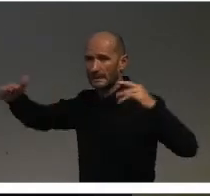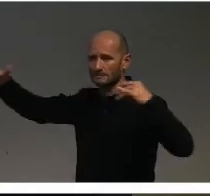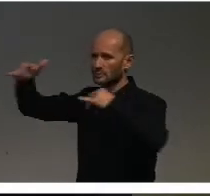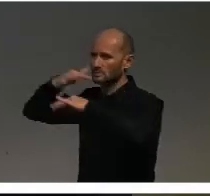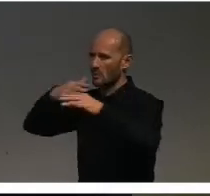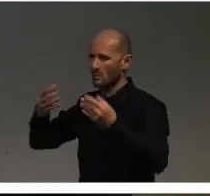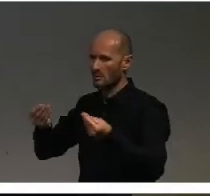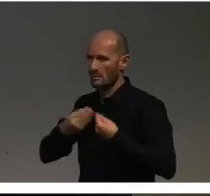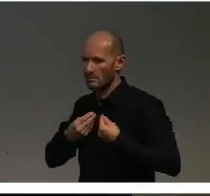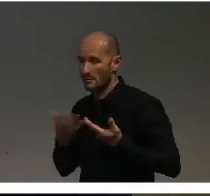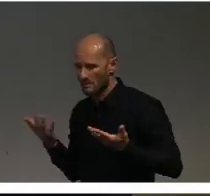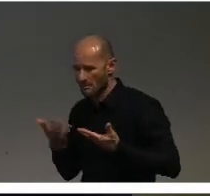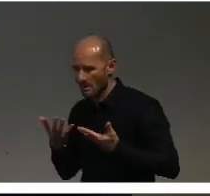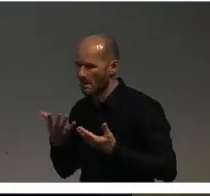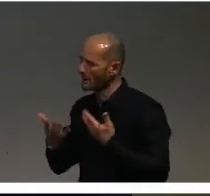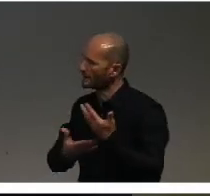beaucoup